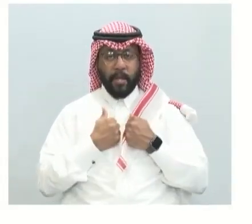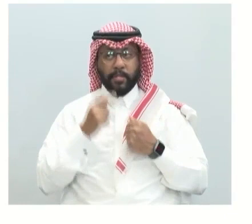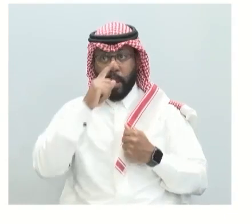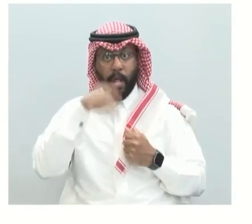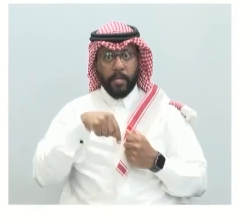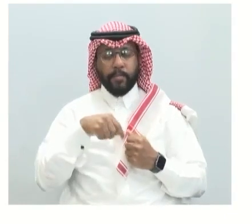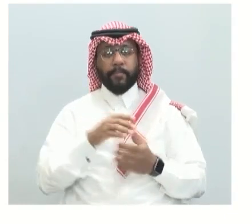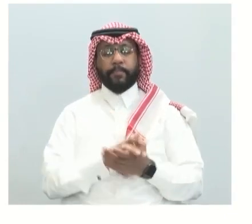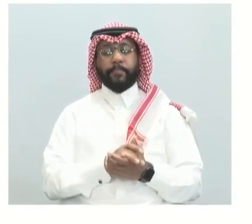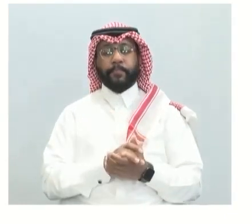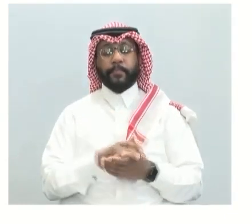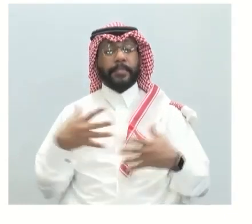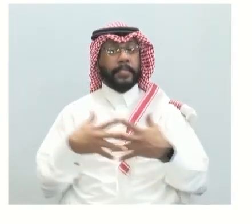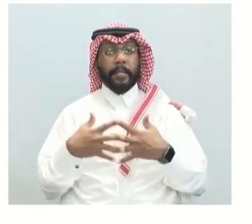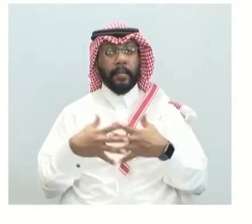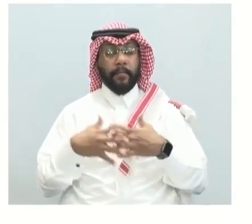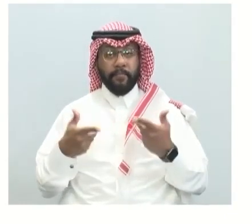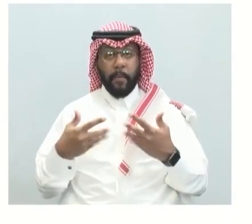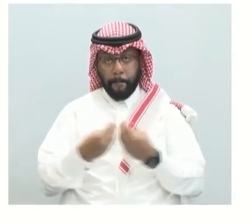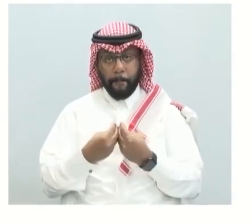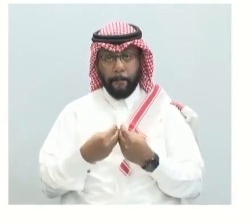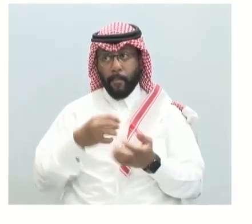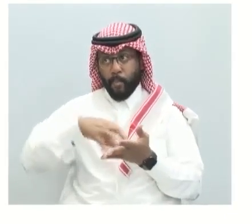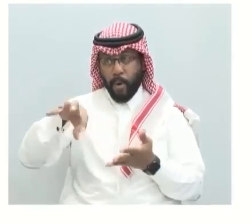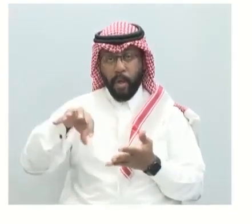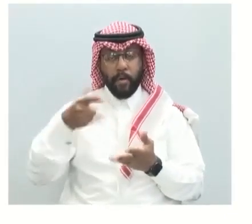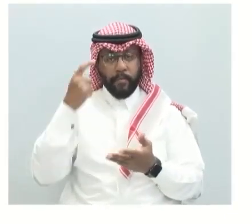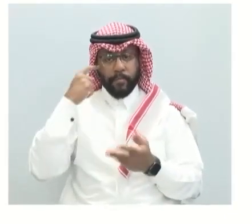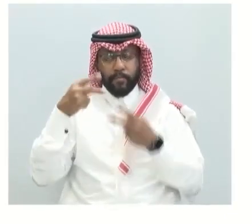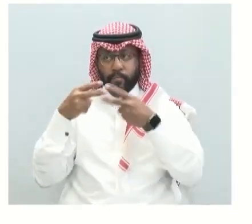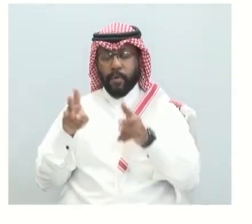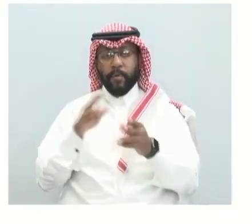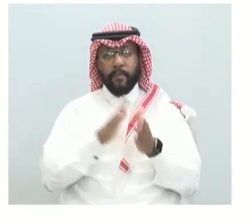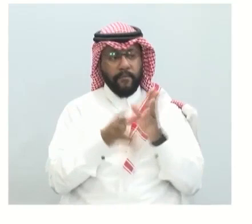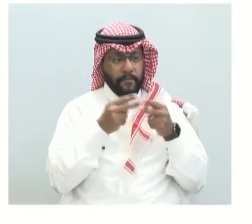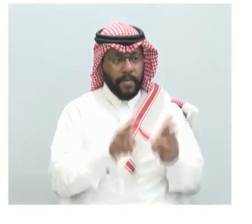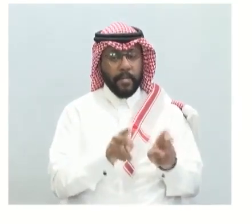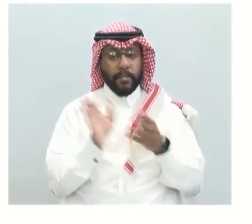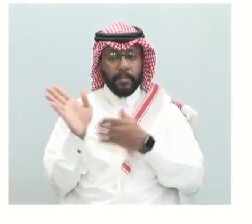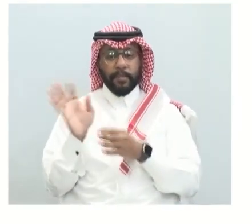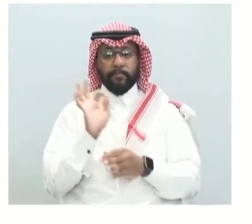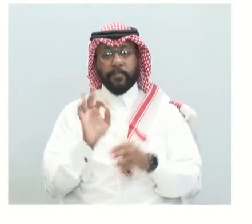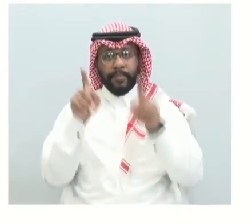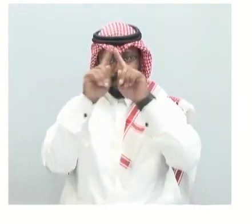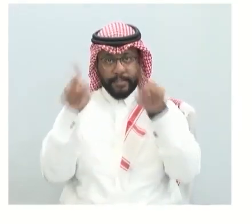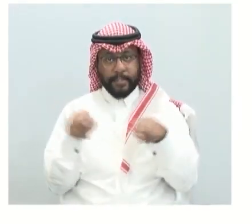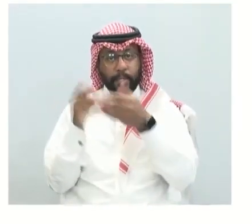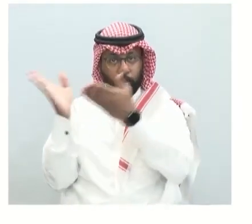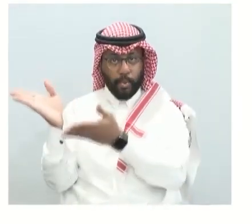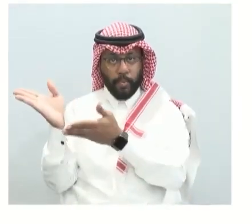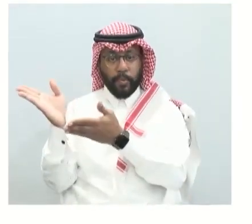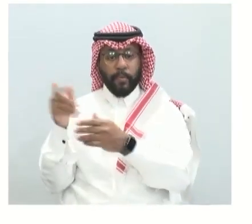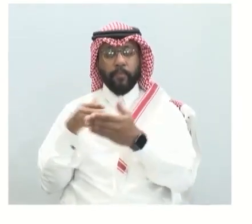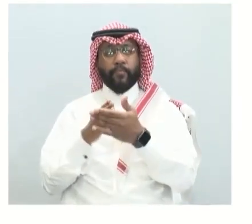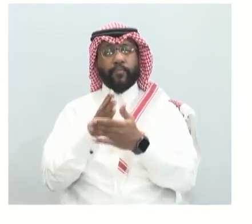طيب كيف يكون العمل مع الوان درايف عاده نقوم باستخدام او بفتح المتصفح بالطريقه المعروفه وبعدها نقوم